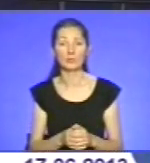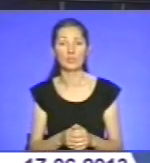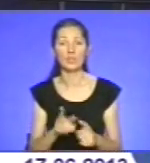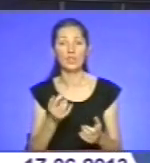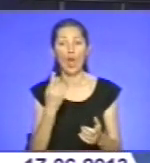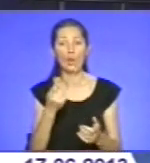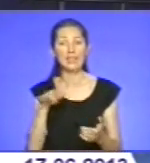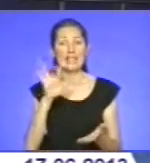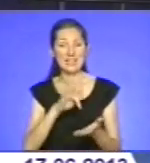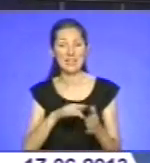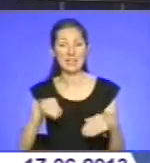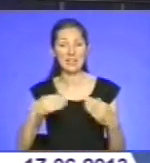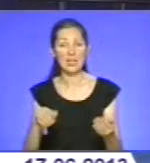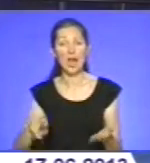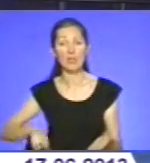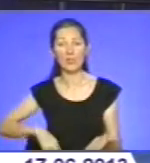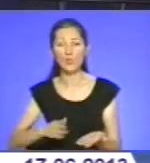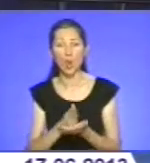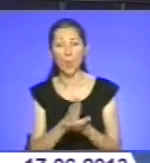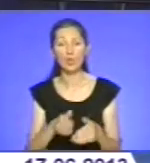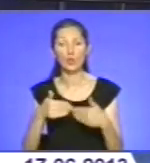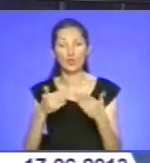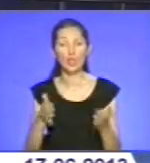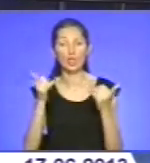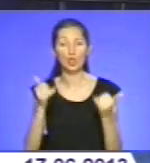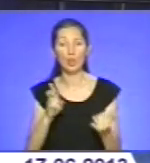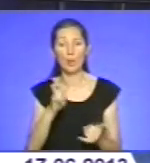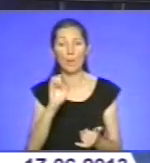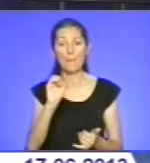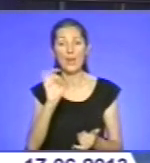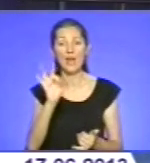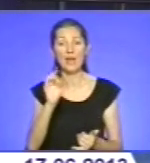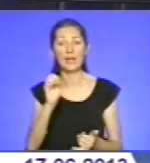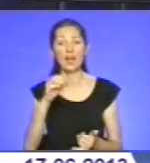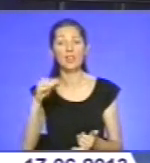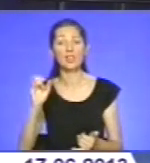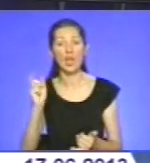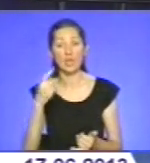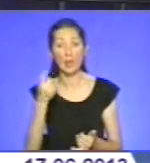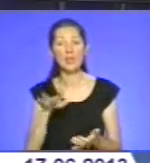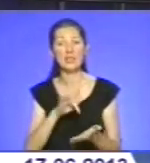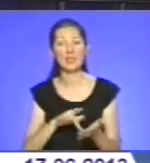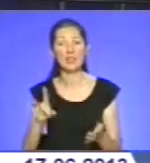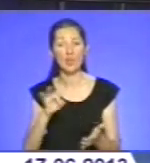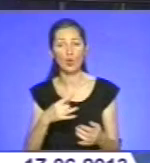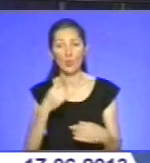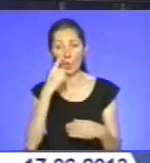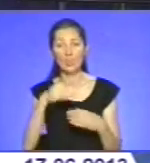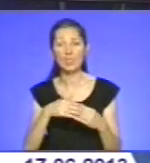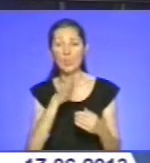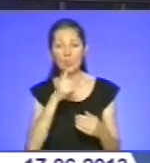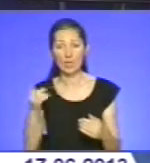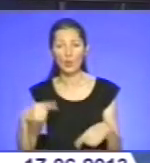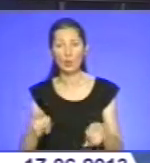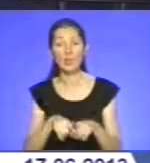Ще один центр надання адміністративних послуг відкрили сьогодні в Бережанах. Це перший центр у районі. Найближчим часом такі центри